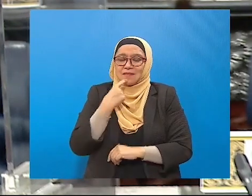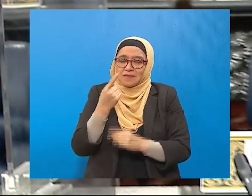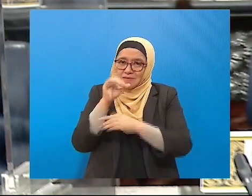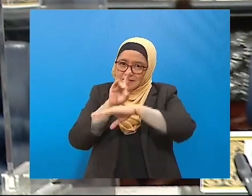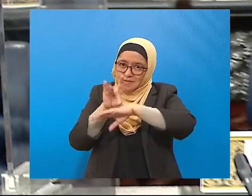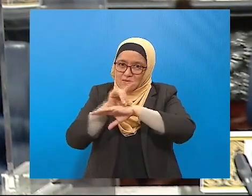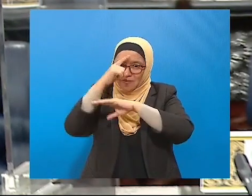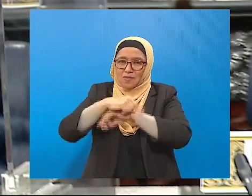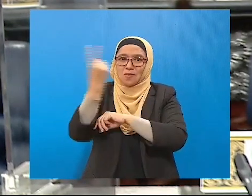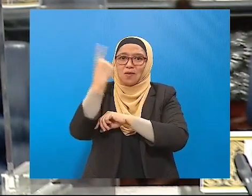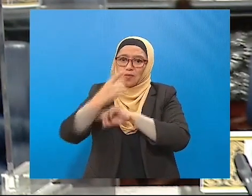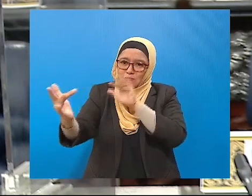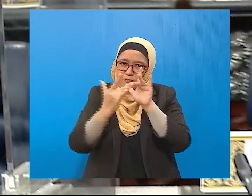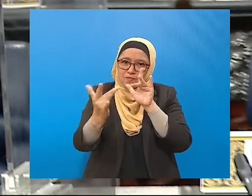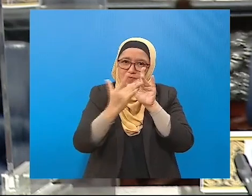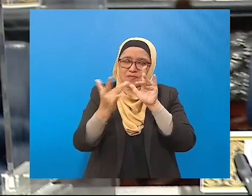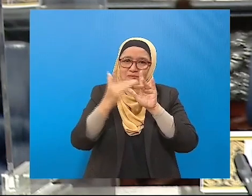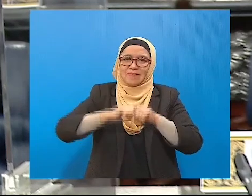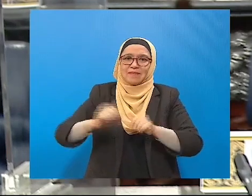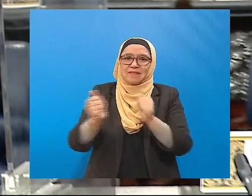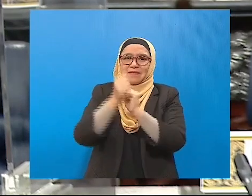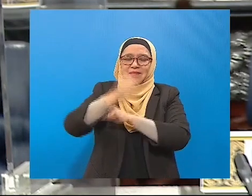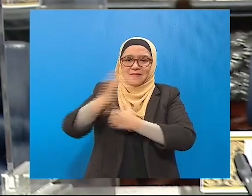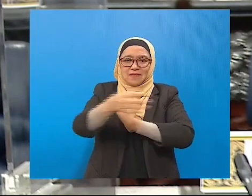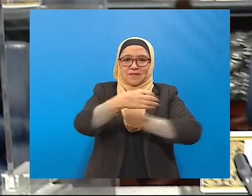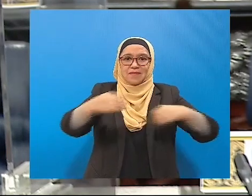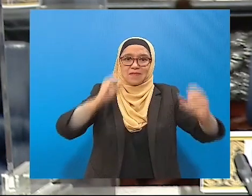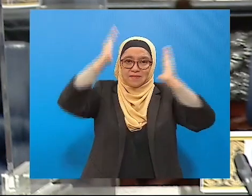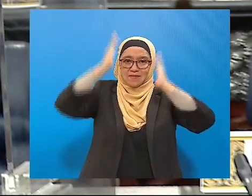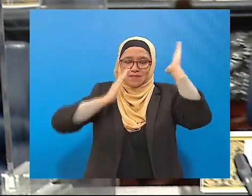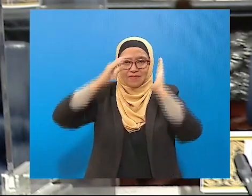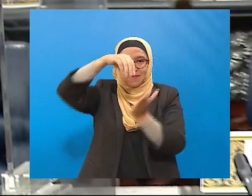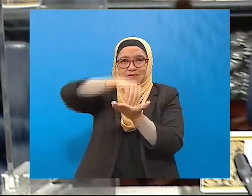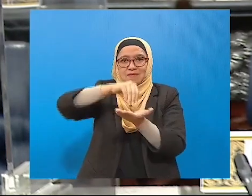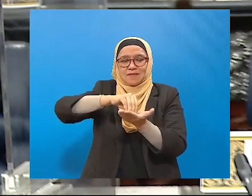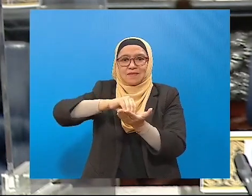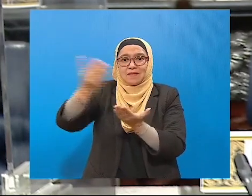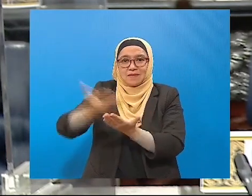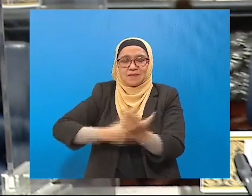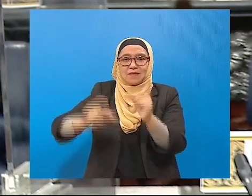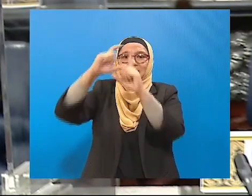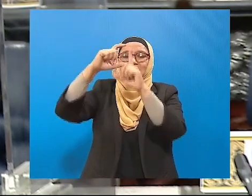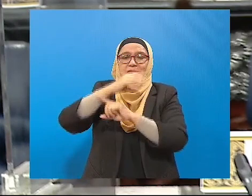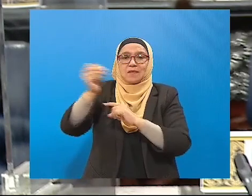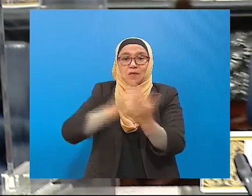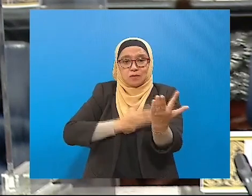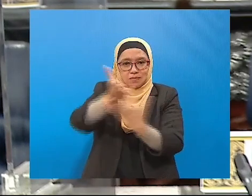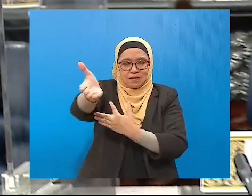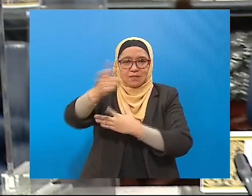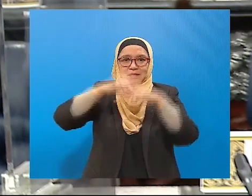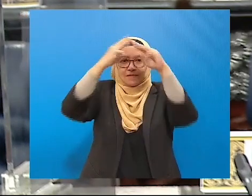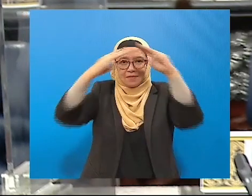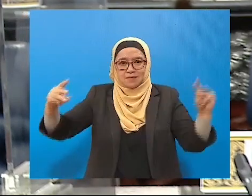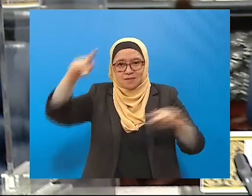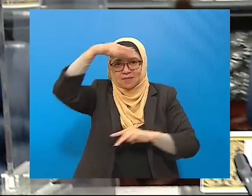sentiasa berhubung dengan Suruhanjaya Tinggi kita di New Delhi atau terus kepada Wisma Putra sekiranya memerlukan apa-apa